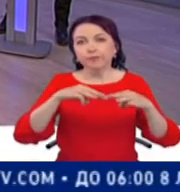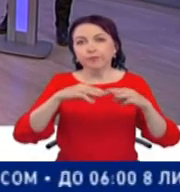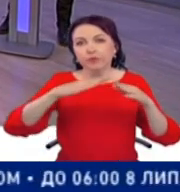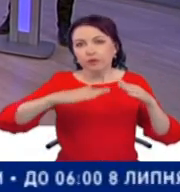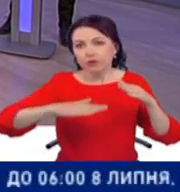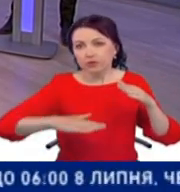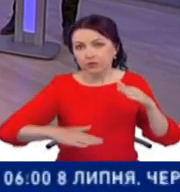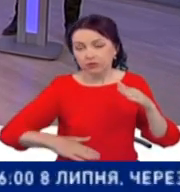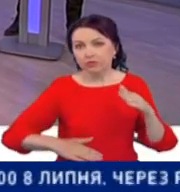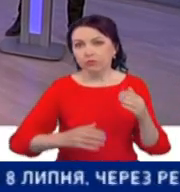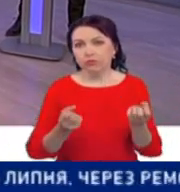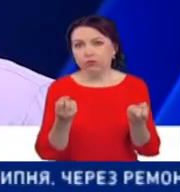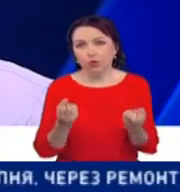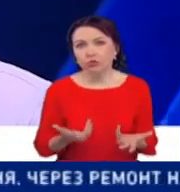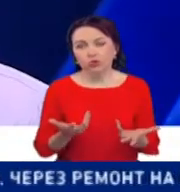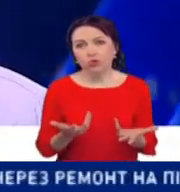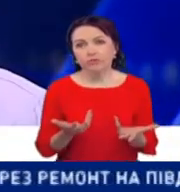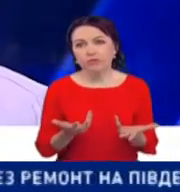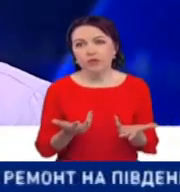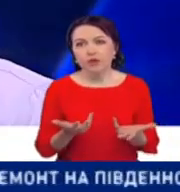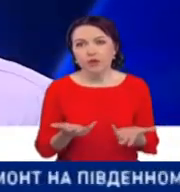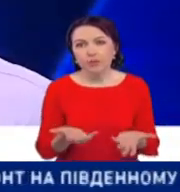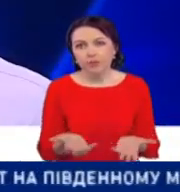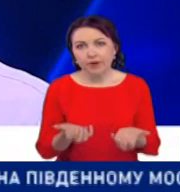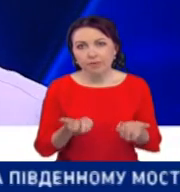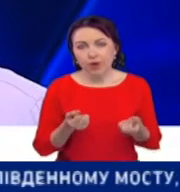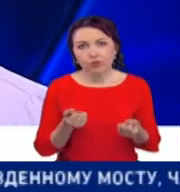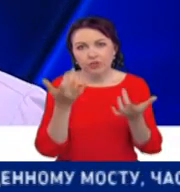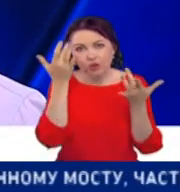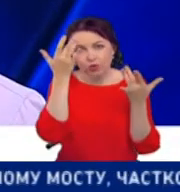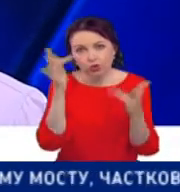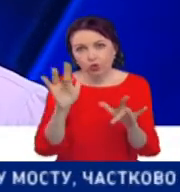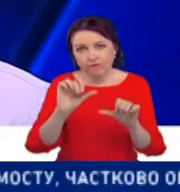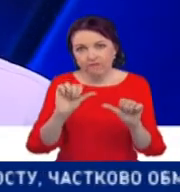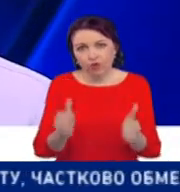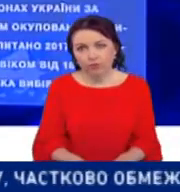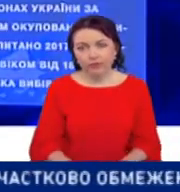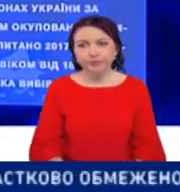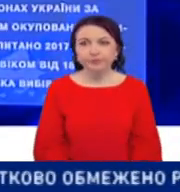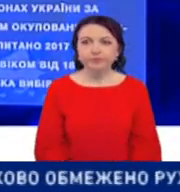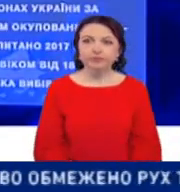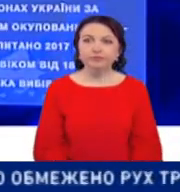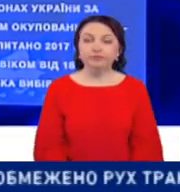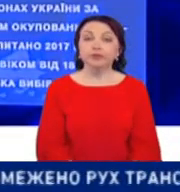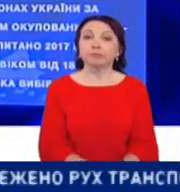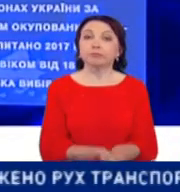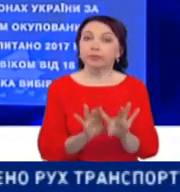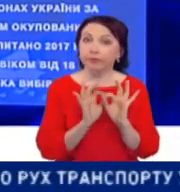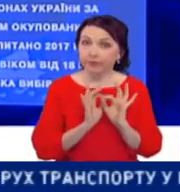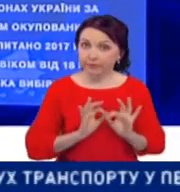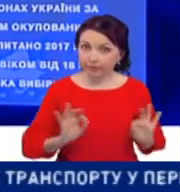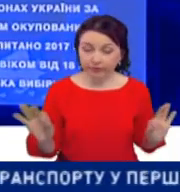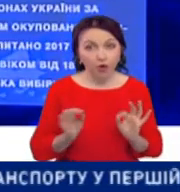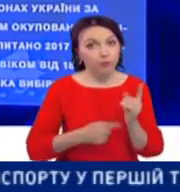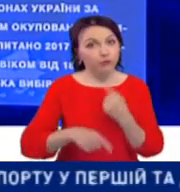цій вертикалі, просто приймають найбільш неочікуваніших форм. Прекрасно, пан Андрій. Так от ми повертаємося до